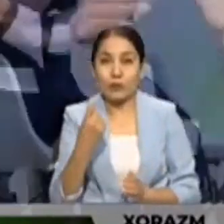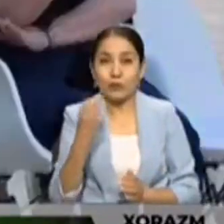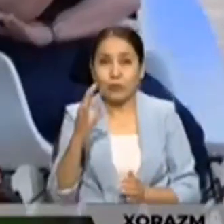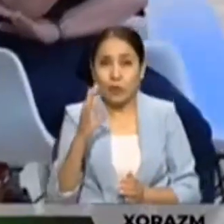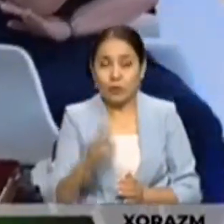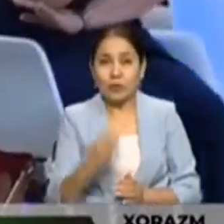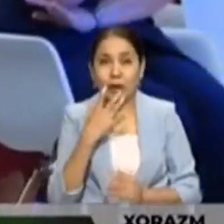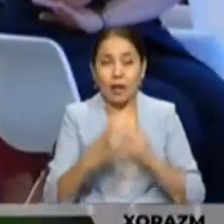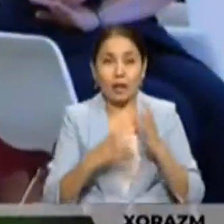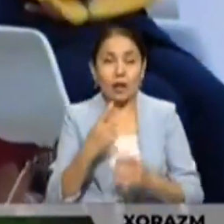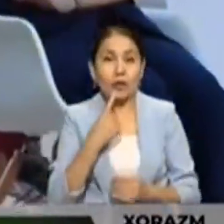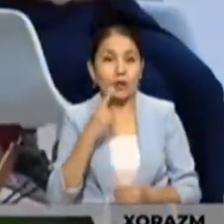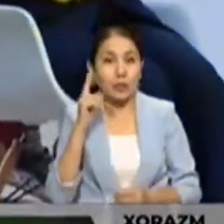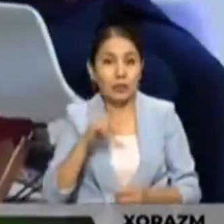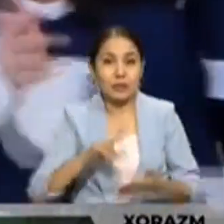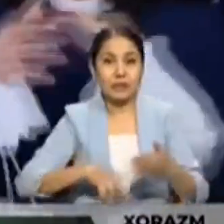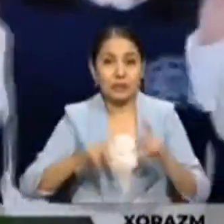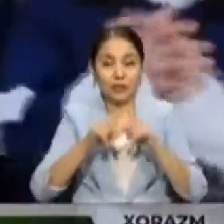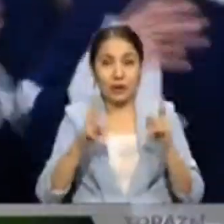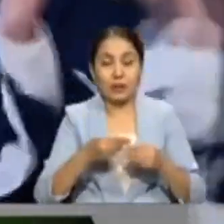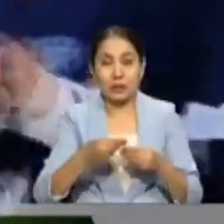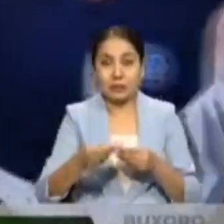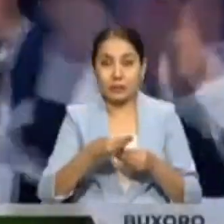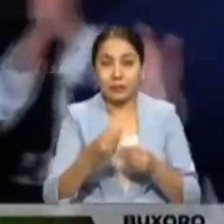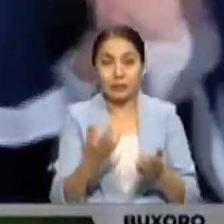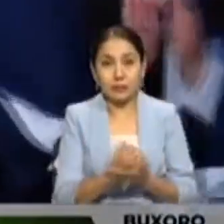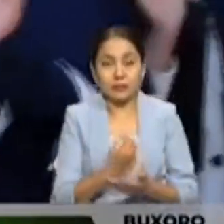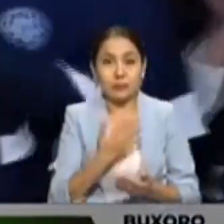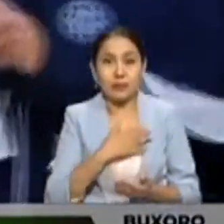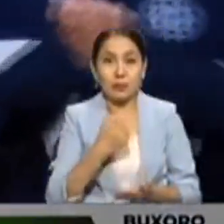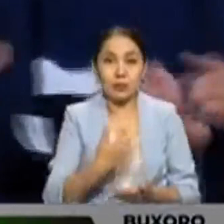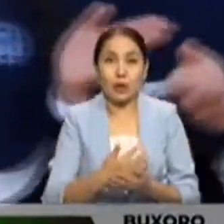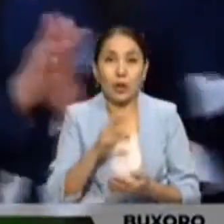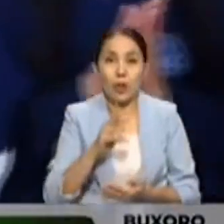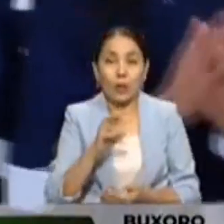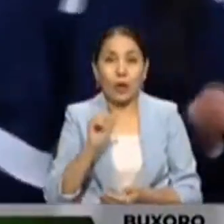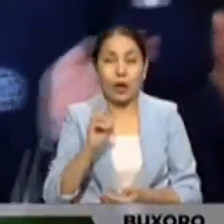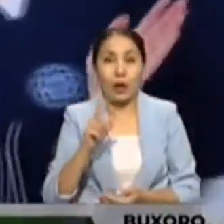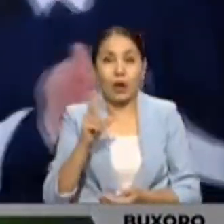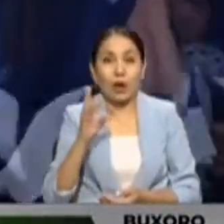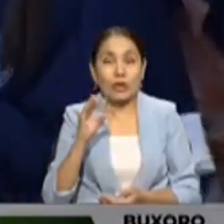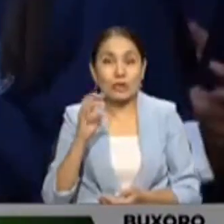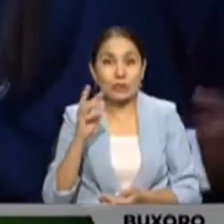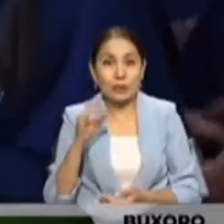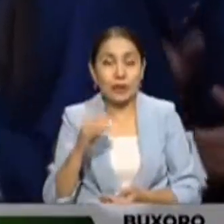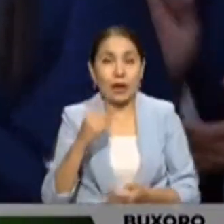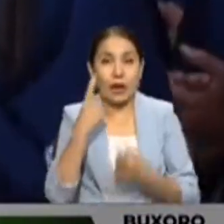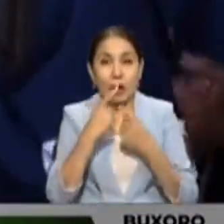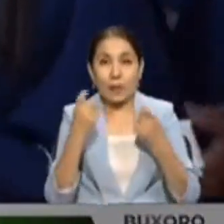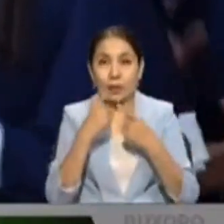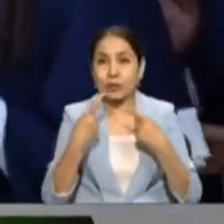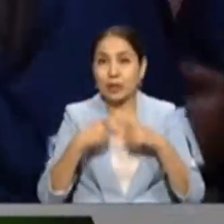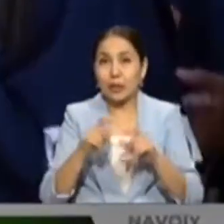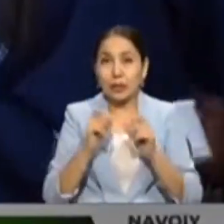100% xalqaro til bilish sertifikatini yuqori darajalarda qo'lga kiritishdi. Poytaxtimizdagi Muhammad al-Xorazmiy nomidagi axborot